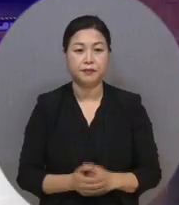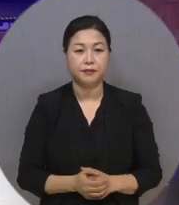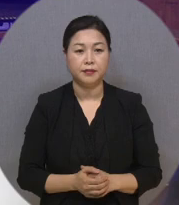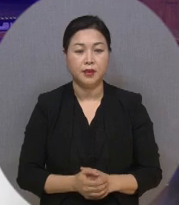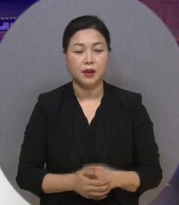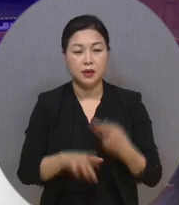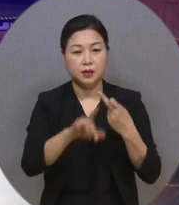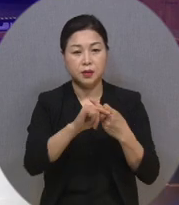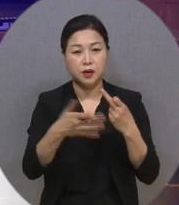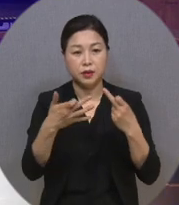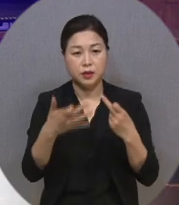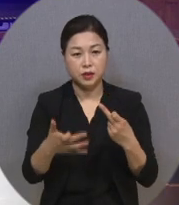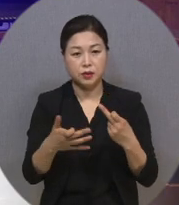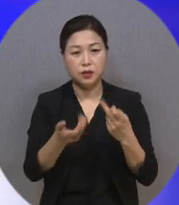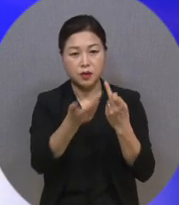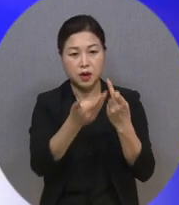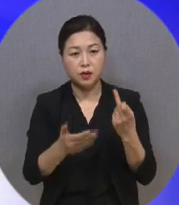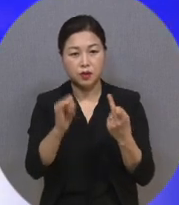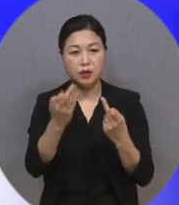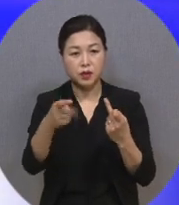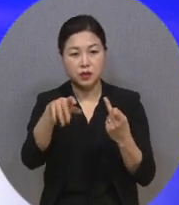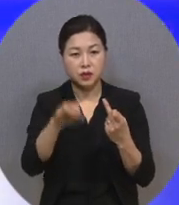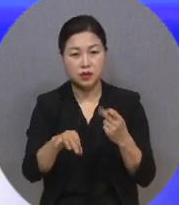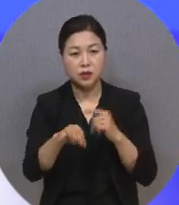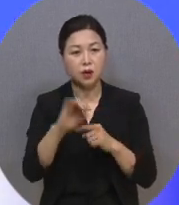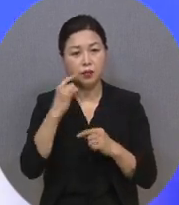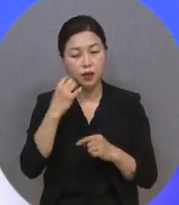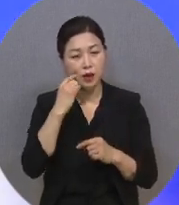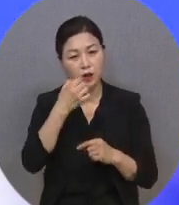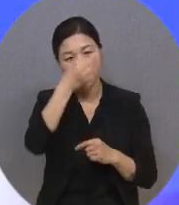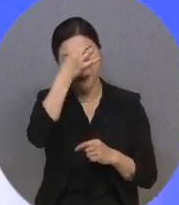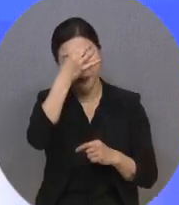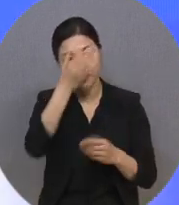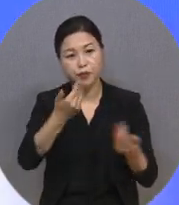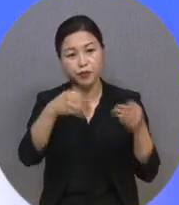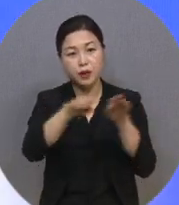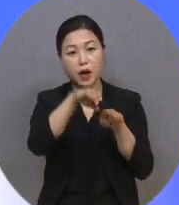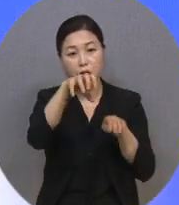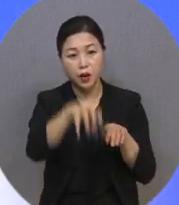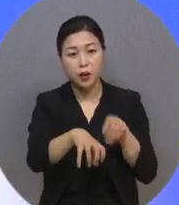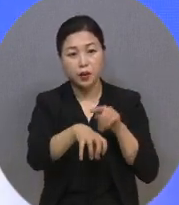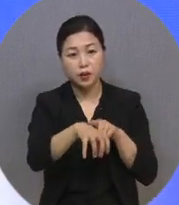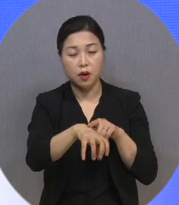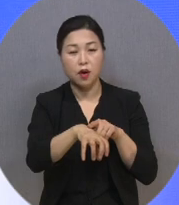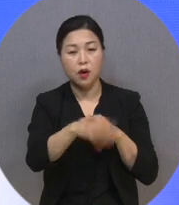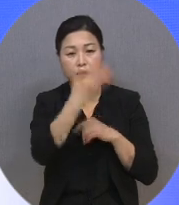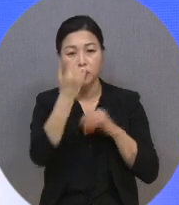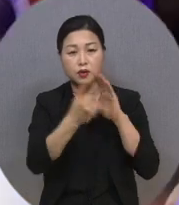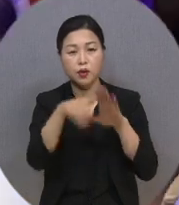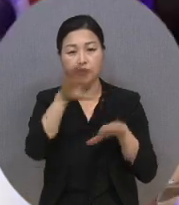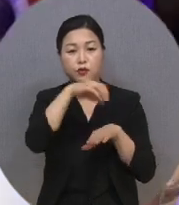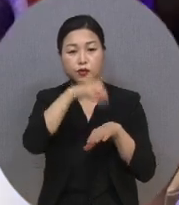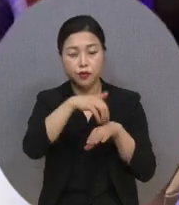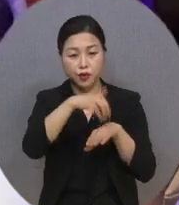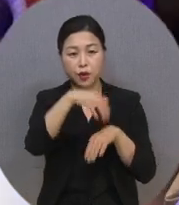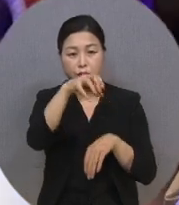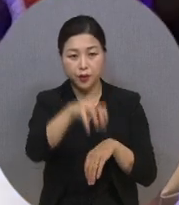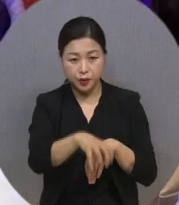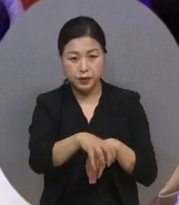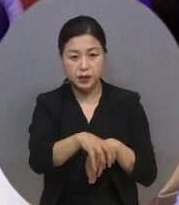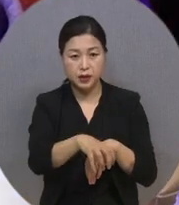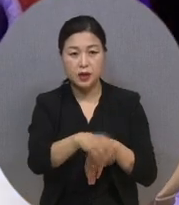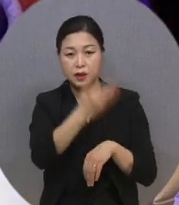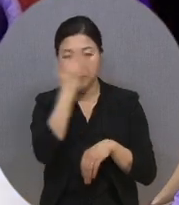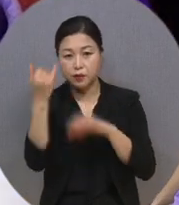강원도 횡성군 횡성문화예술회관에서 횡성군 청소년 수련관이 관내 청소년 대상으로 진행하는